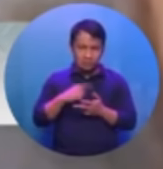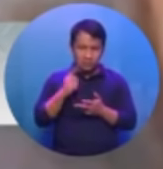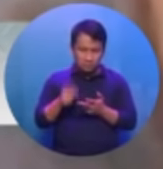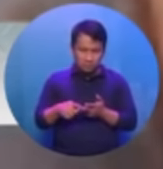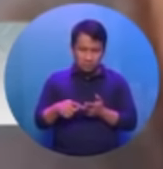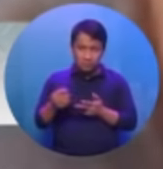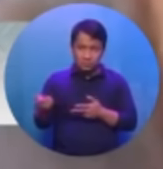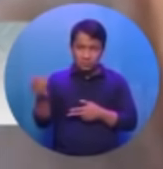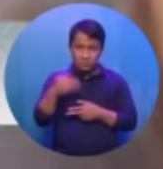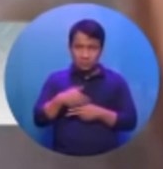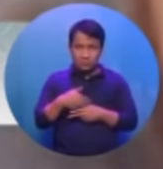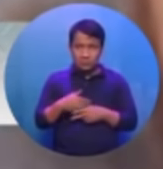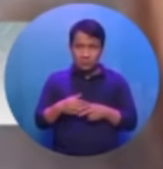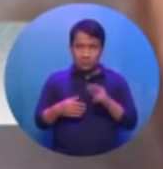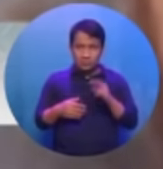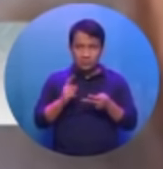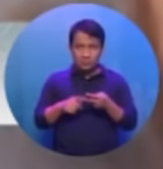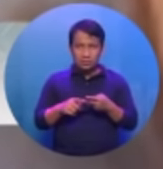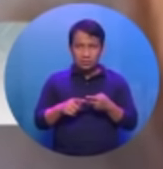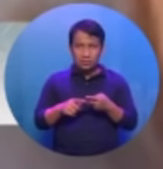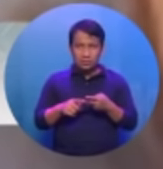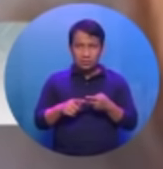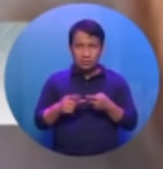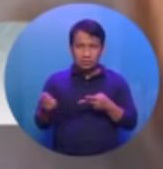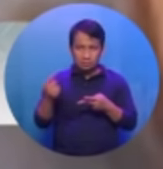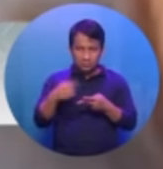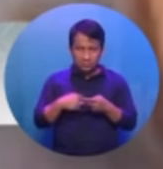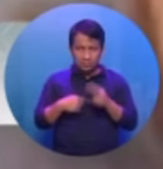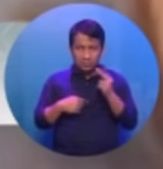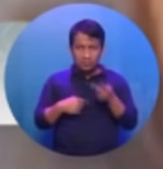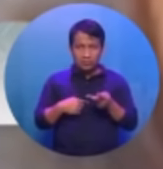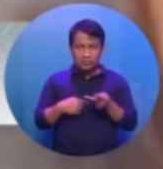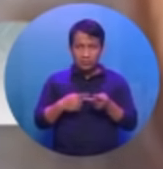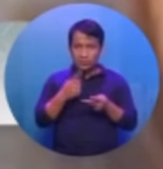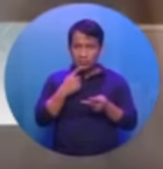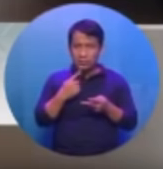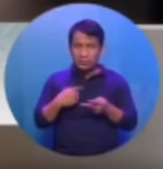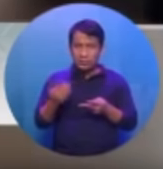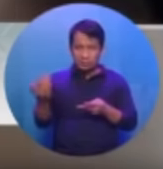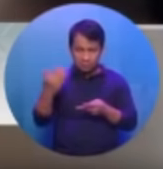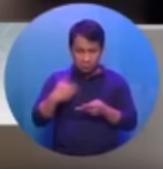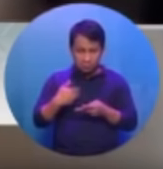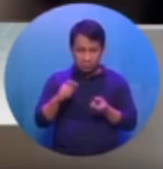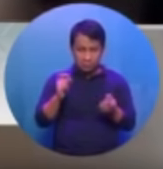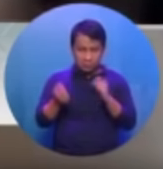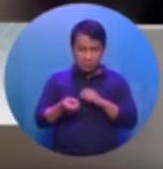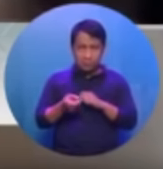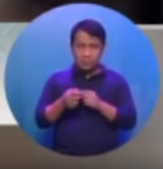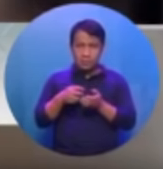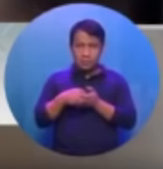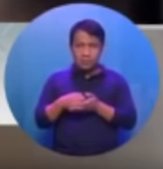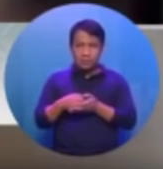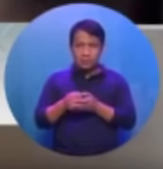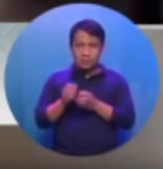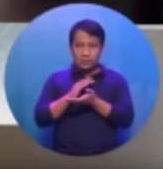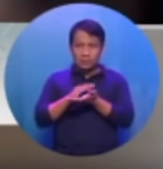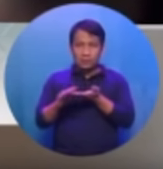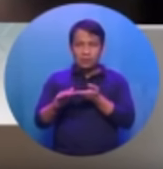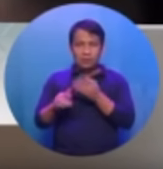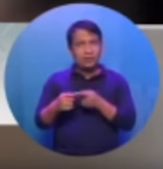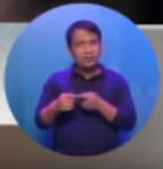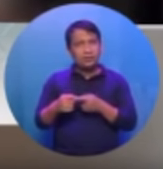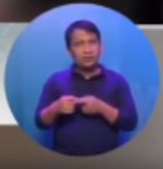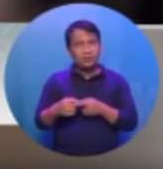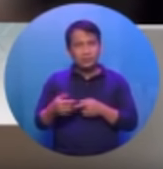sa inyo, nung pangalawang beses niyang ako niloko, tapos sabi niya po, nagmakaawa po siya sa akin na magbabago na